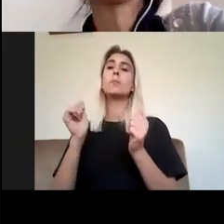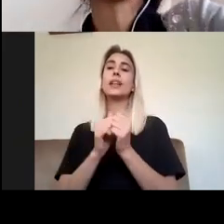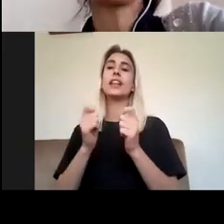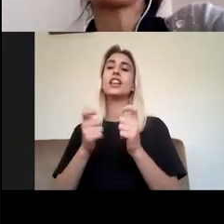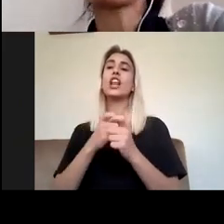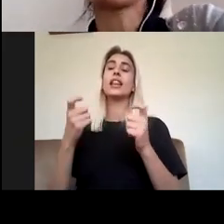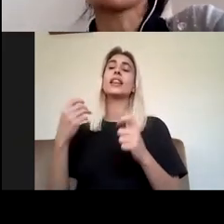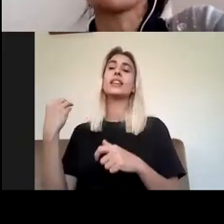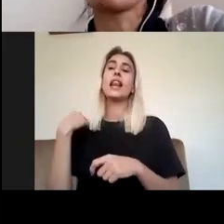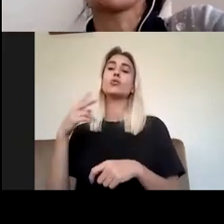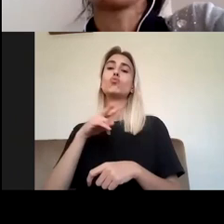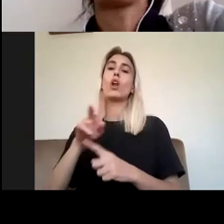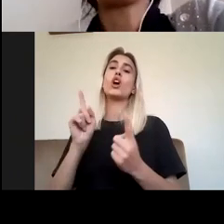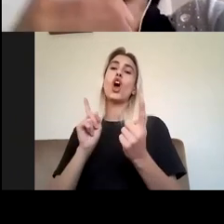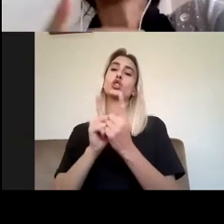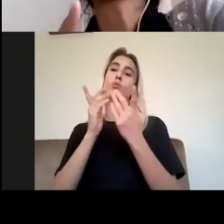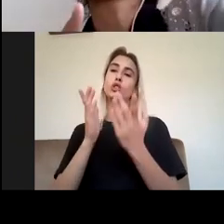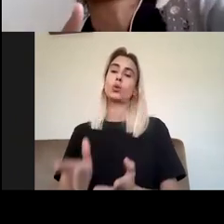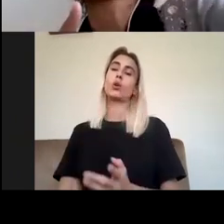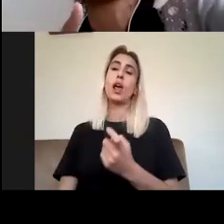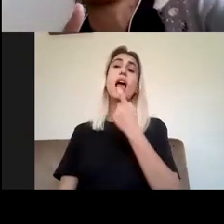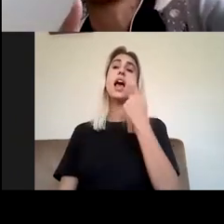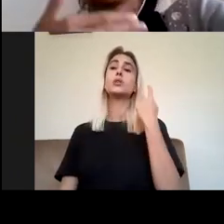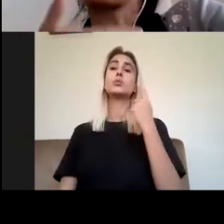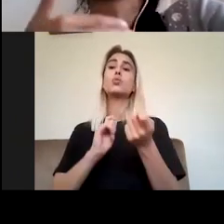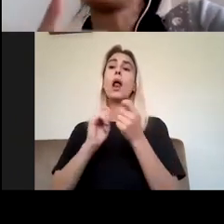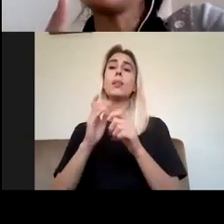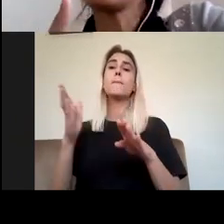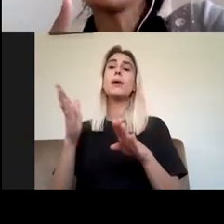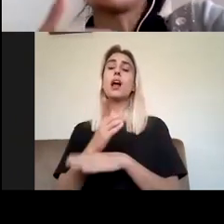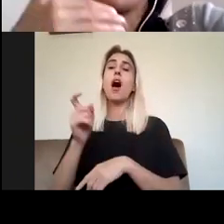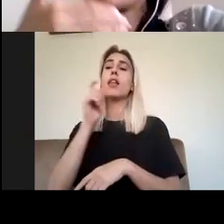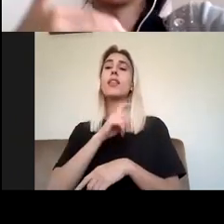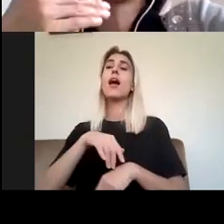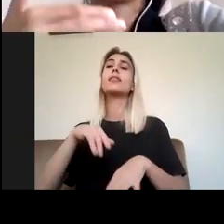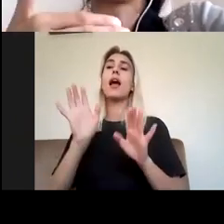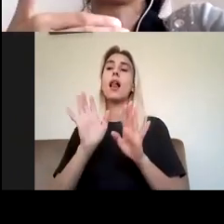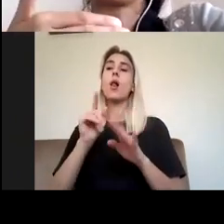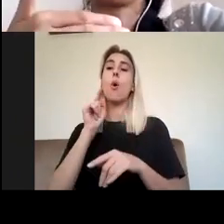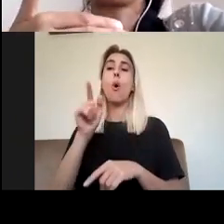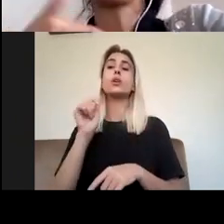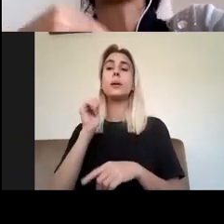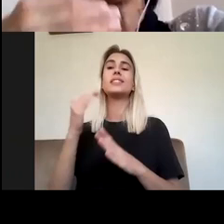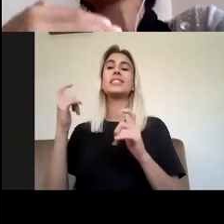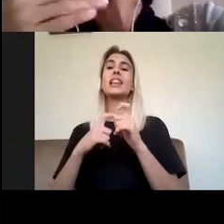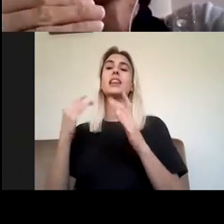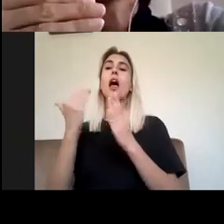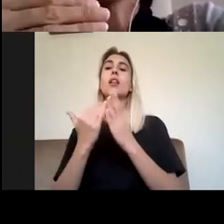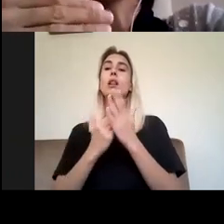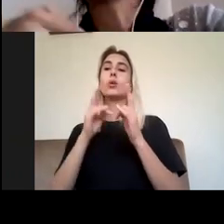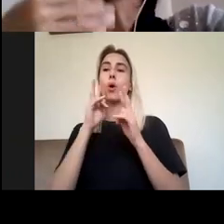yeni süreçte karşımıza çıkıyor. Eski kullanılan malzemeler hatalı değil ama o zamanki standartlara göre de